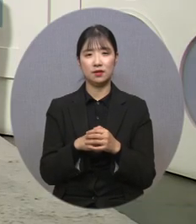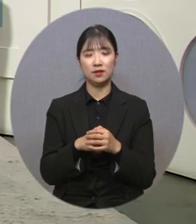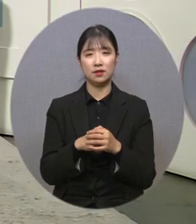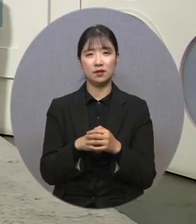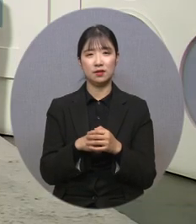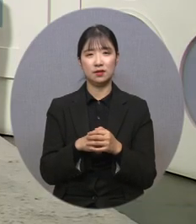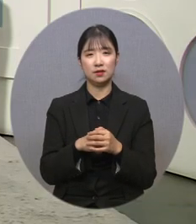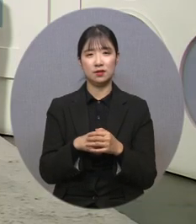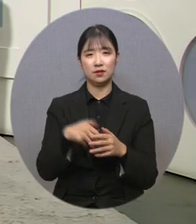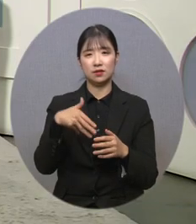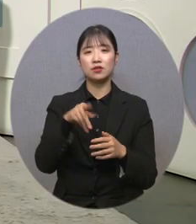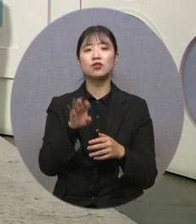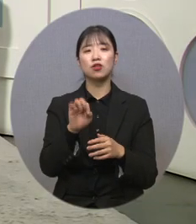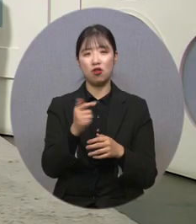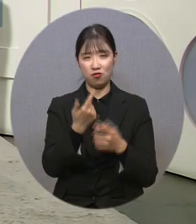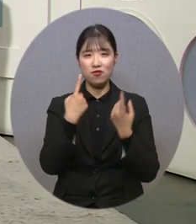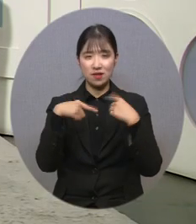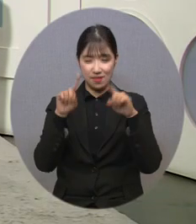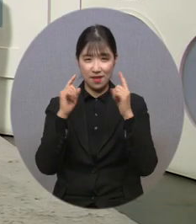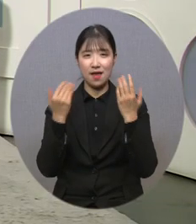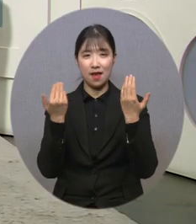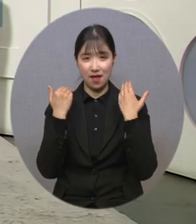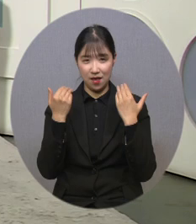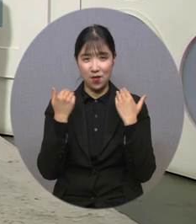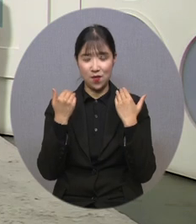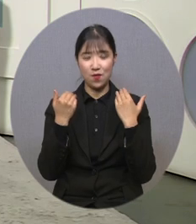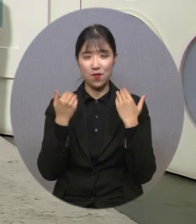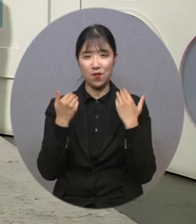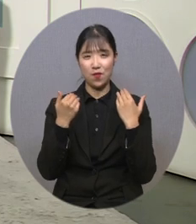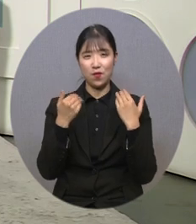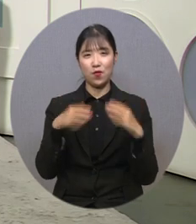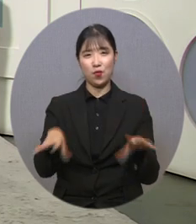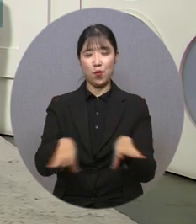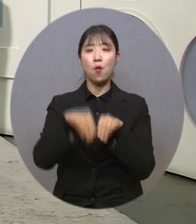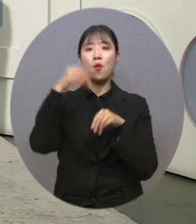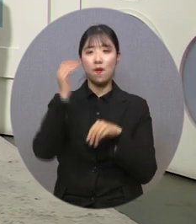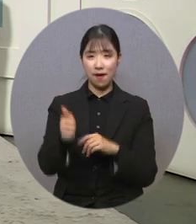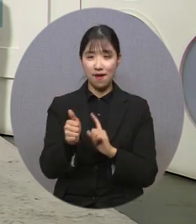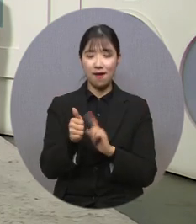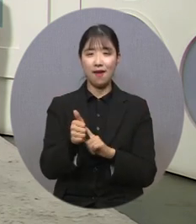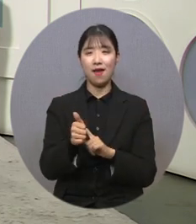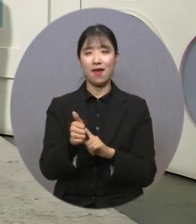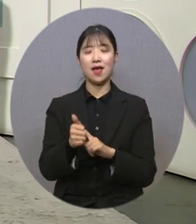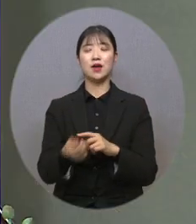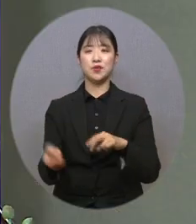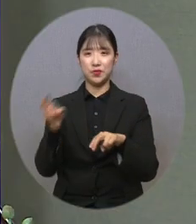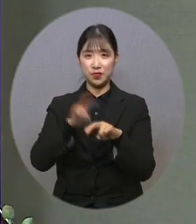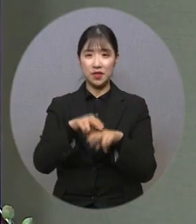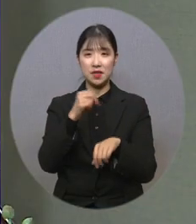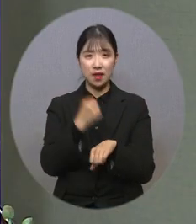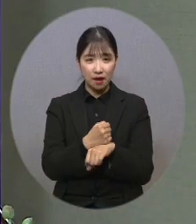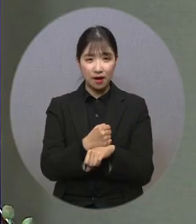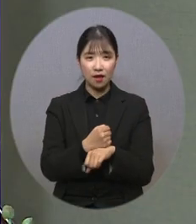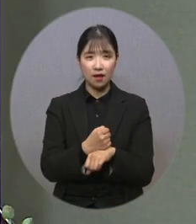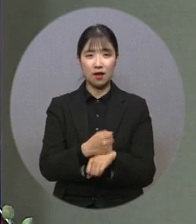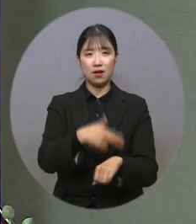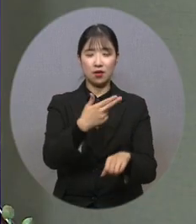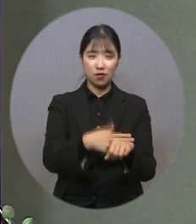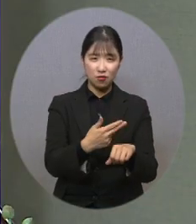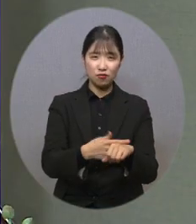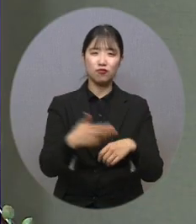가천 아저 청운 대학을 총장으로 취임하시자 네.